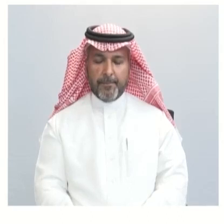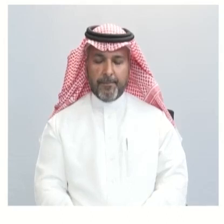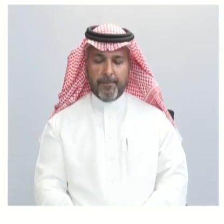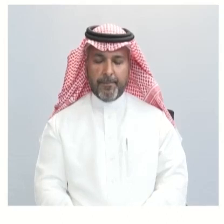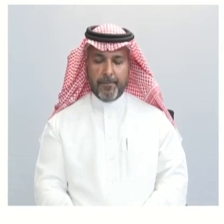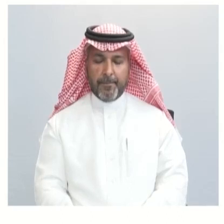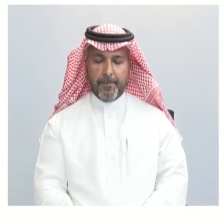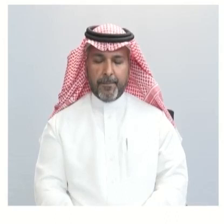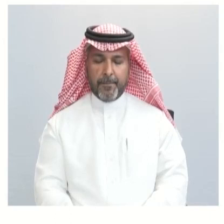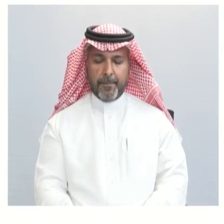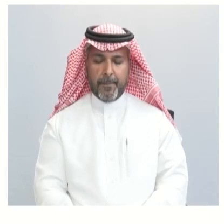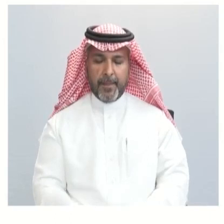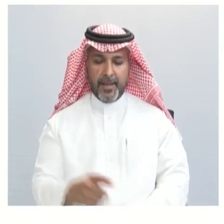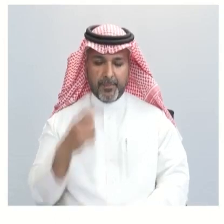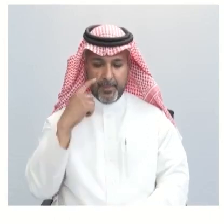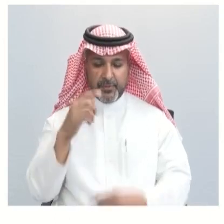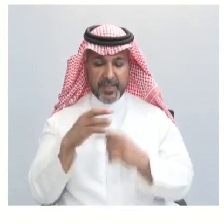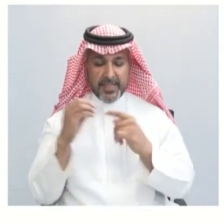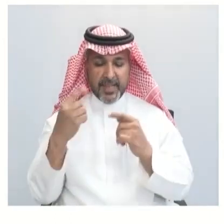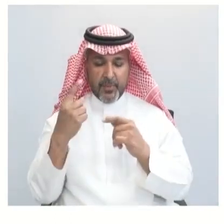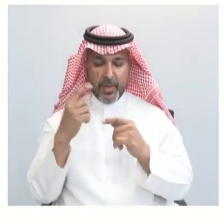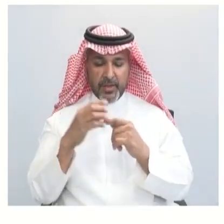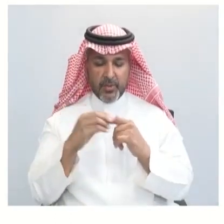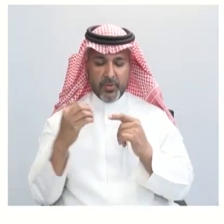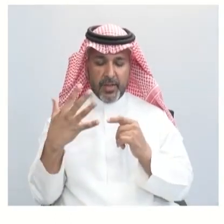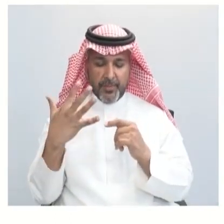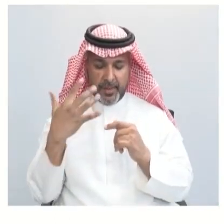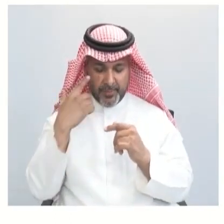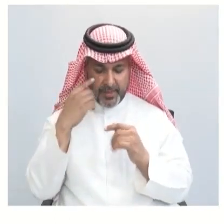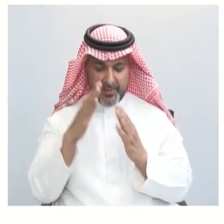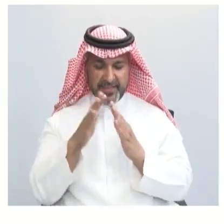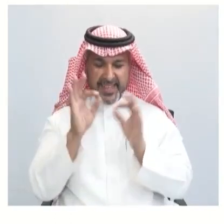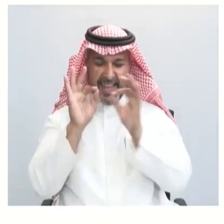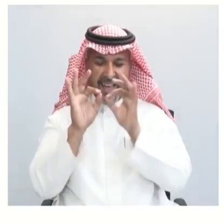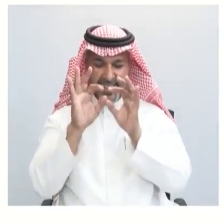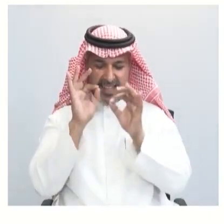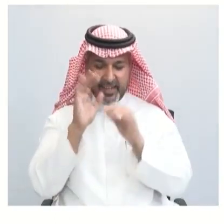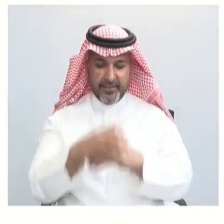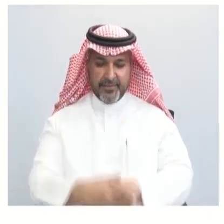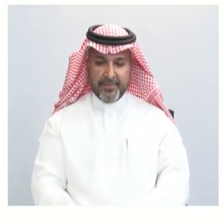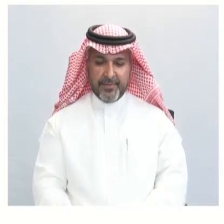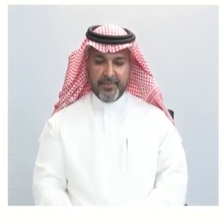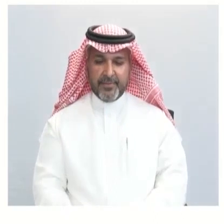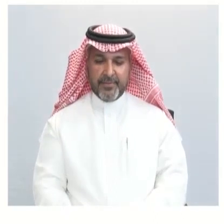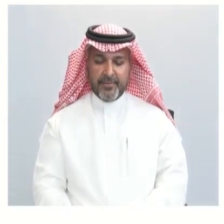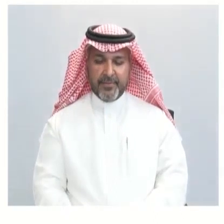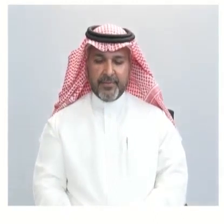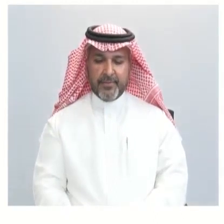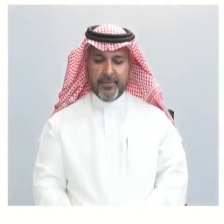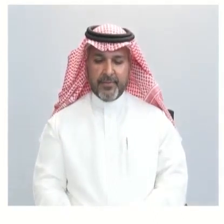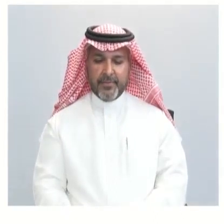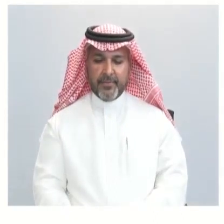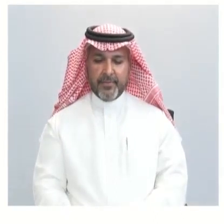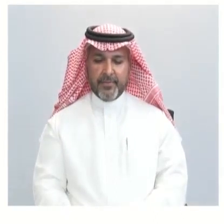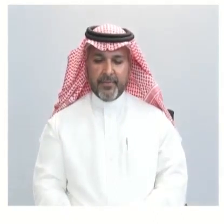خم هنا سالب واحد وسالب خ وعندنا الواحد هنا عفوا طبعا كل مربع